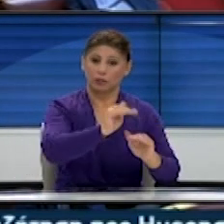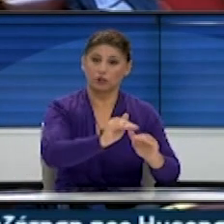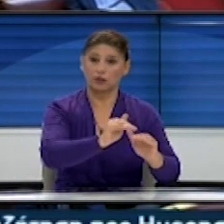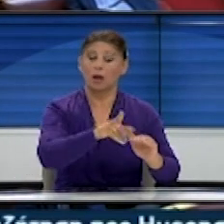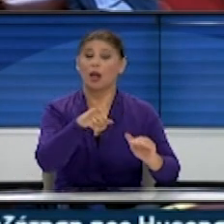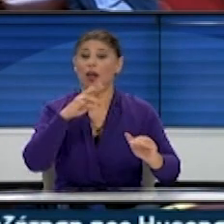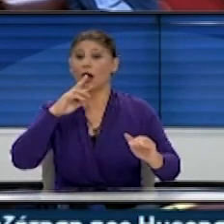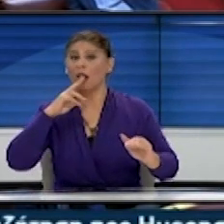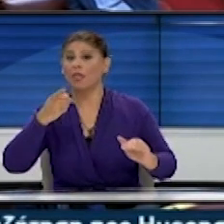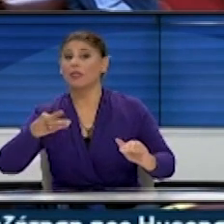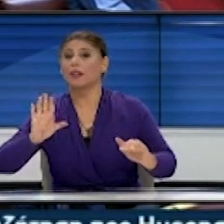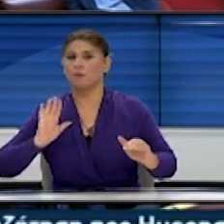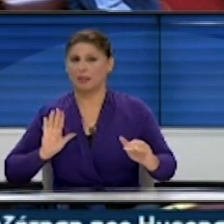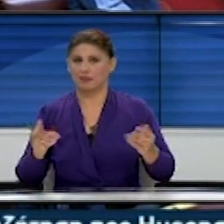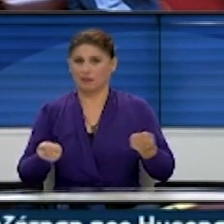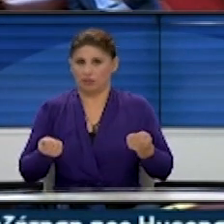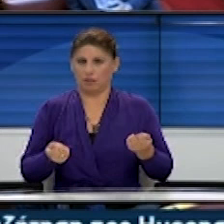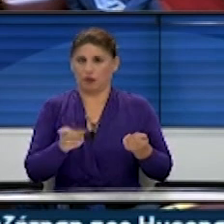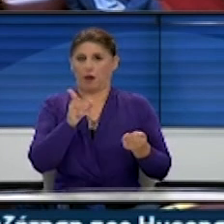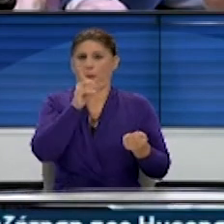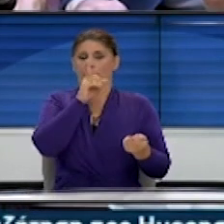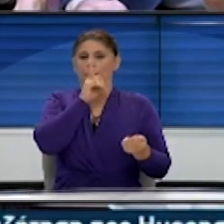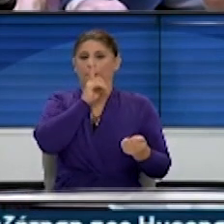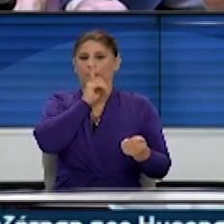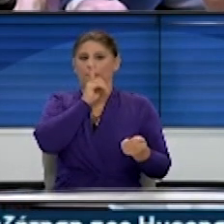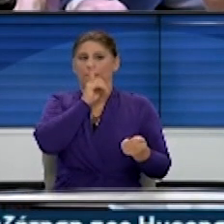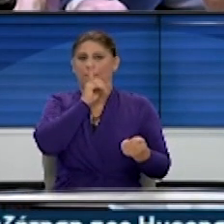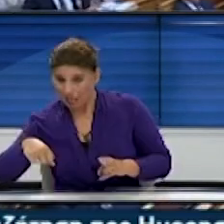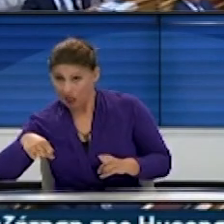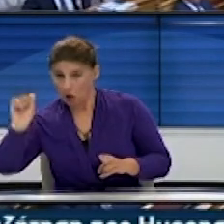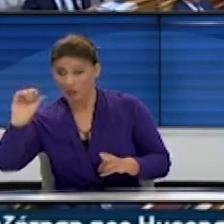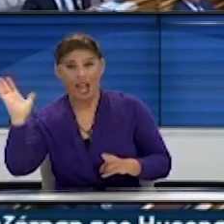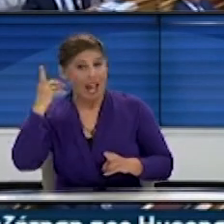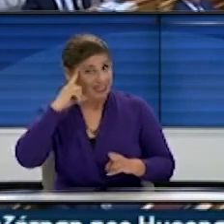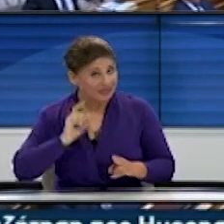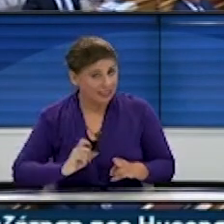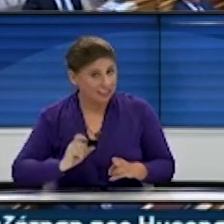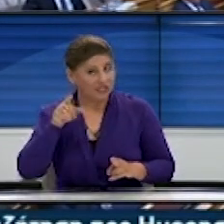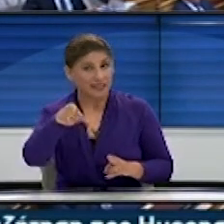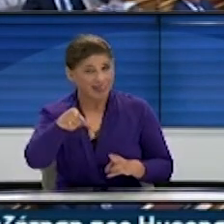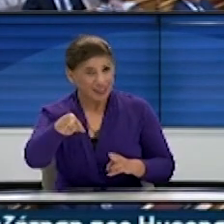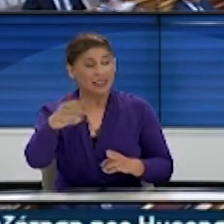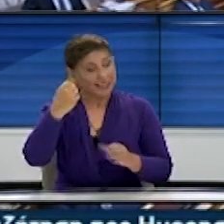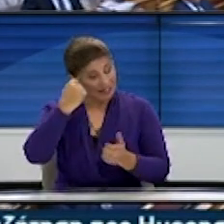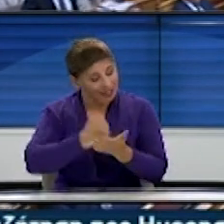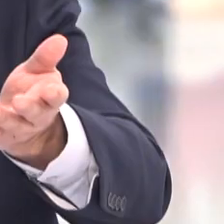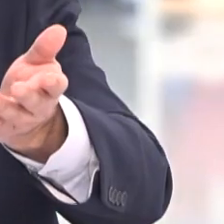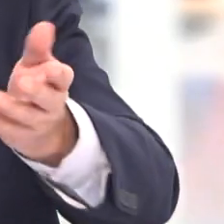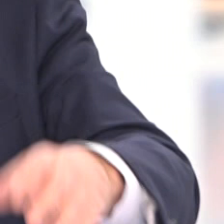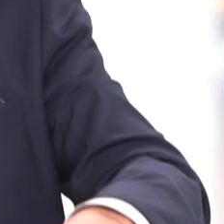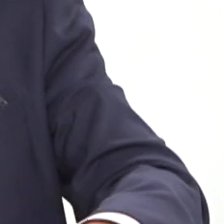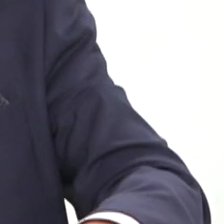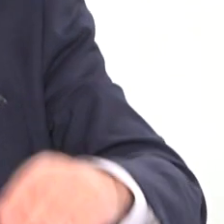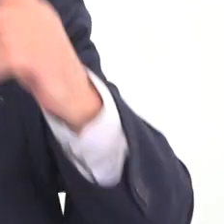μας. Λοιπόν, κύριε Ξενιανακοπούλου, σας ευχαριστώ πολύ και να πούμε ότι είστε υποψήφια στο βόρειο τομέα. Στο βόρειο